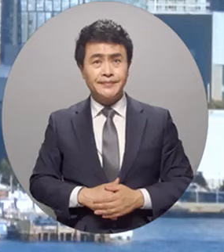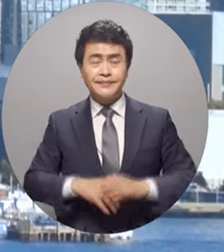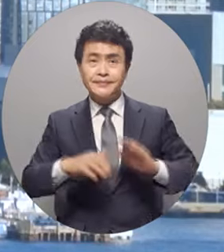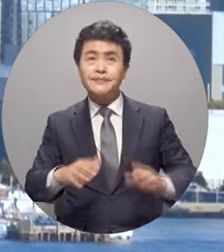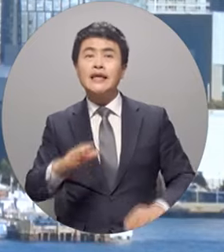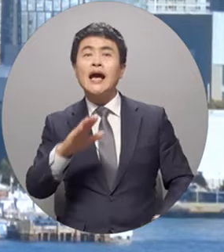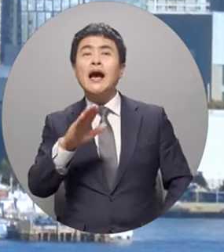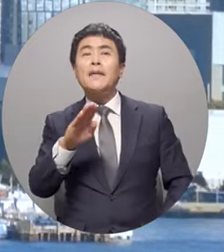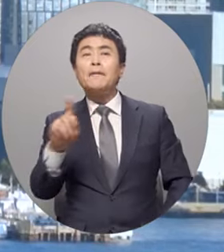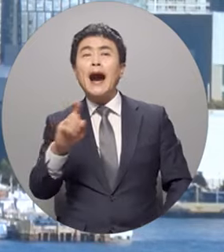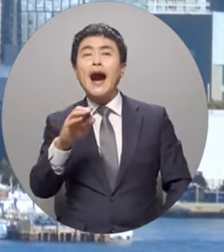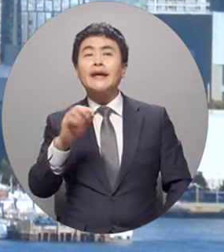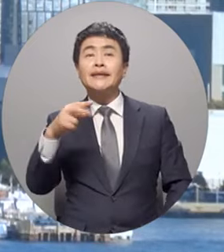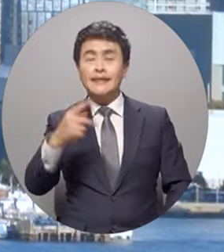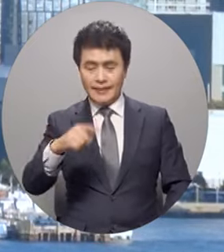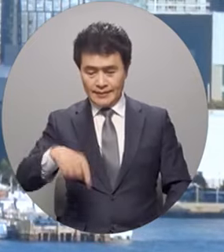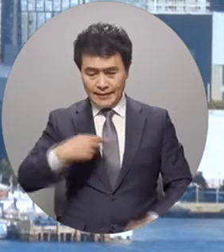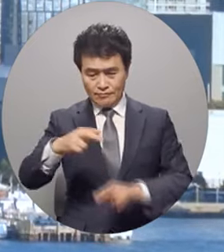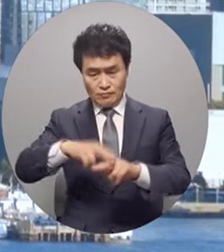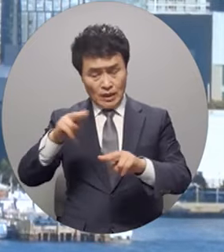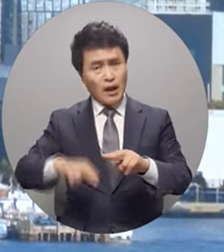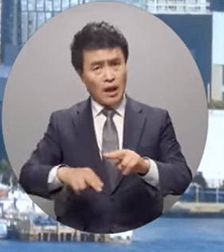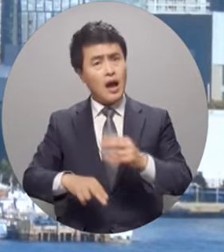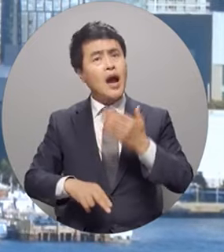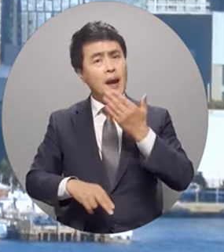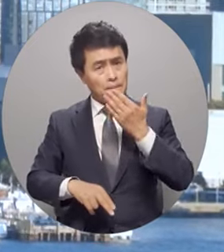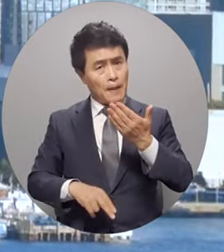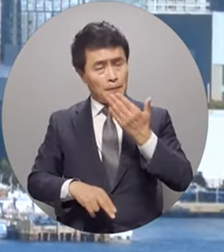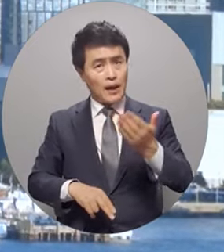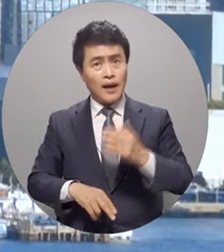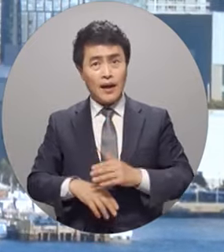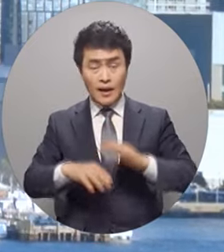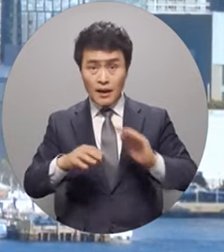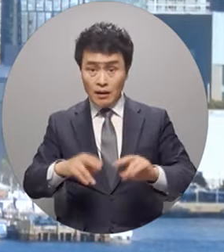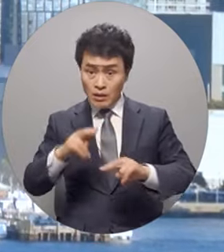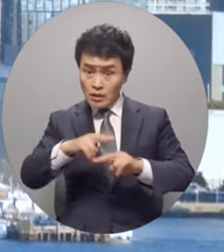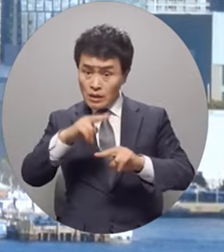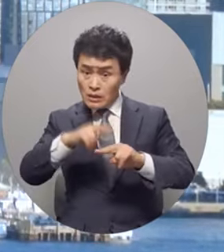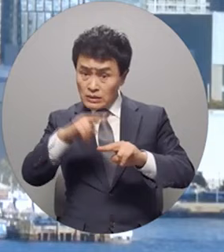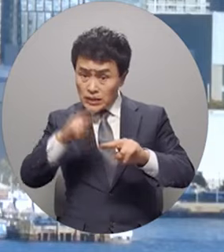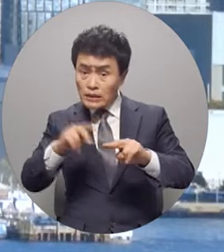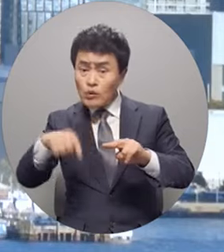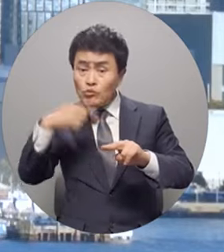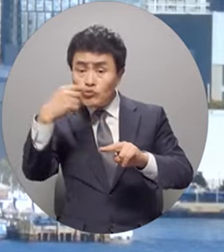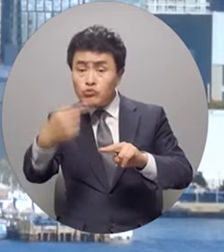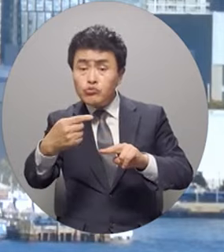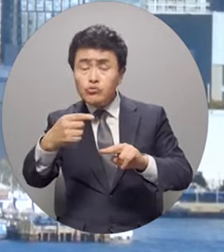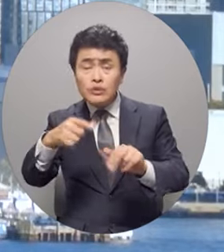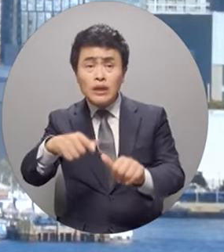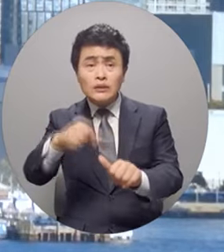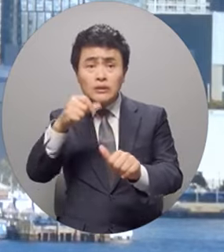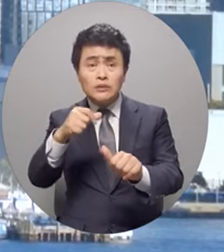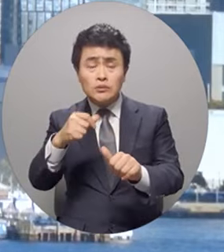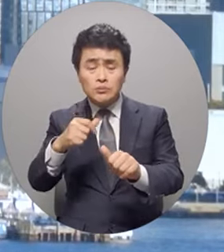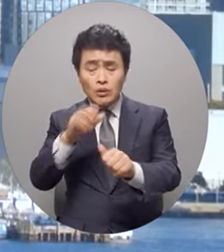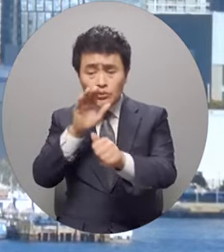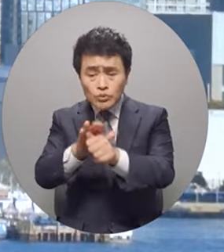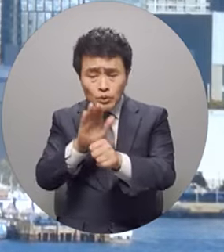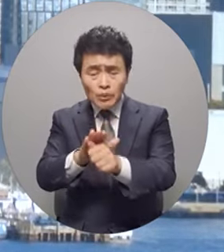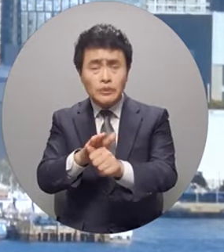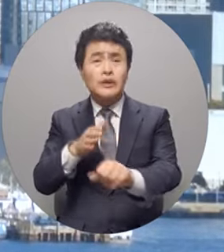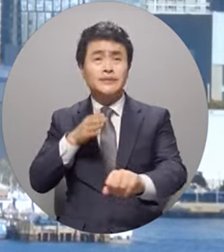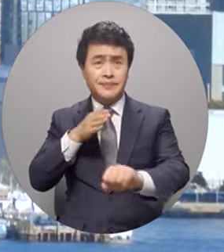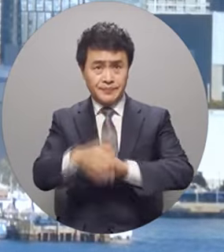바이든 대통령이 자진 사퇴한다면 가능하긴 합니다. 사퇴 뒤에 후임자를 지명하고요. 지지를 호소한다. 이런